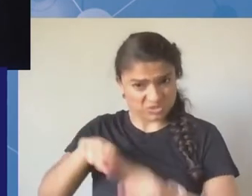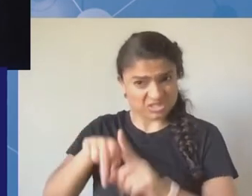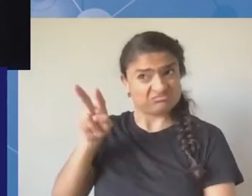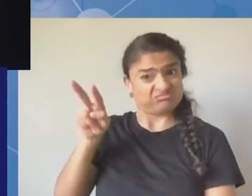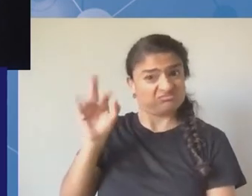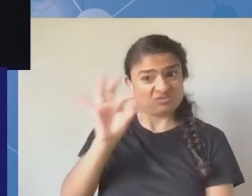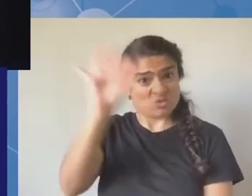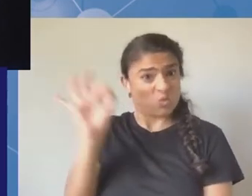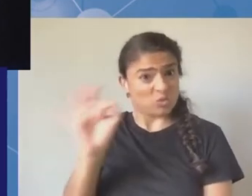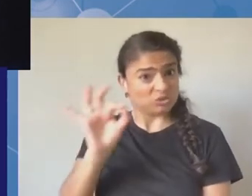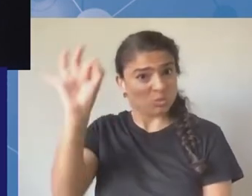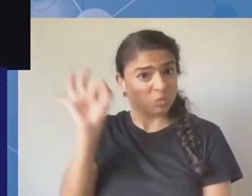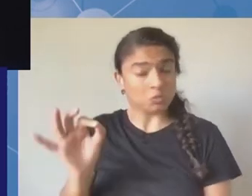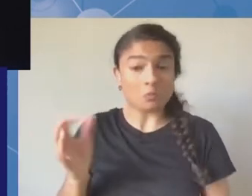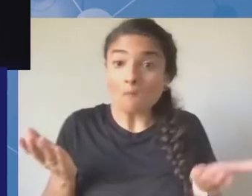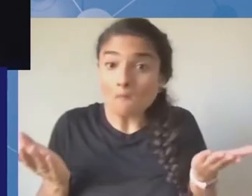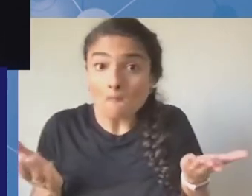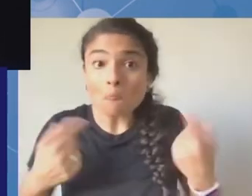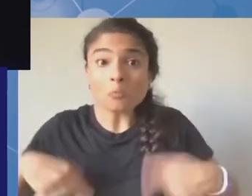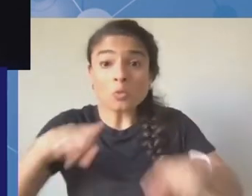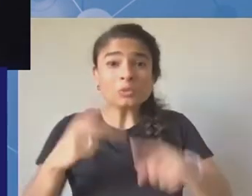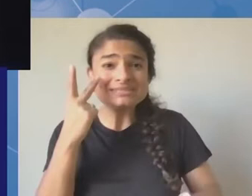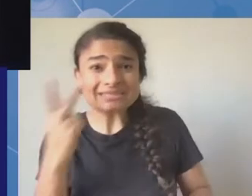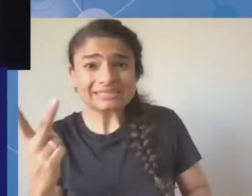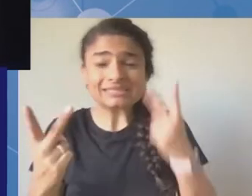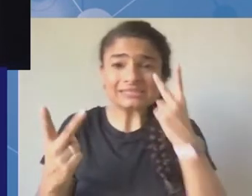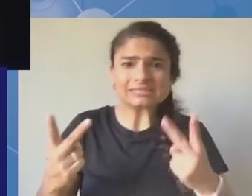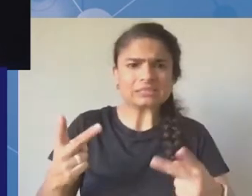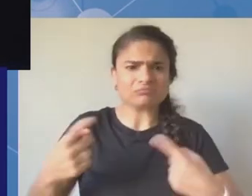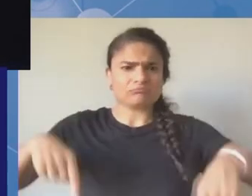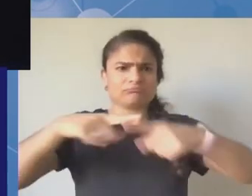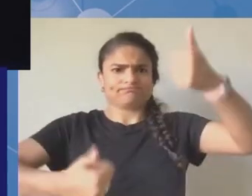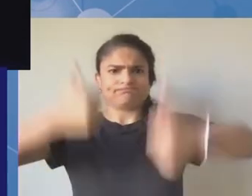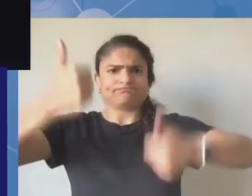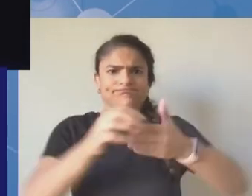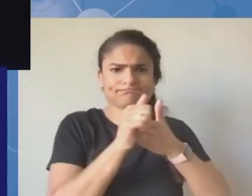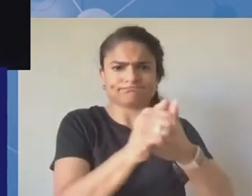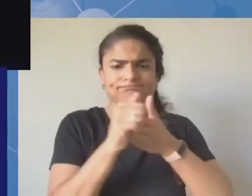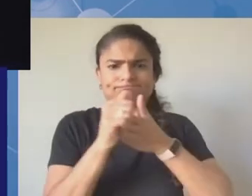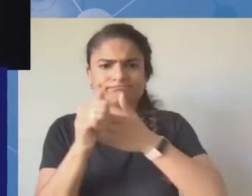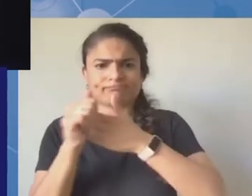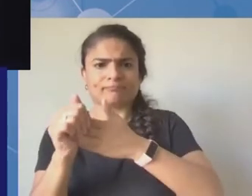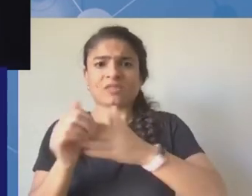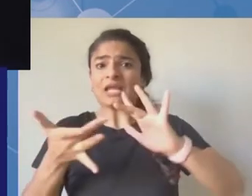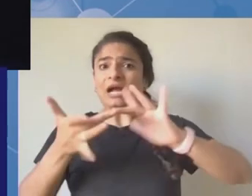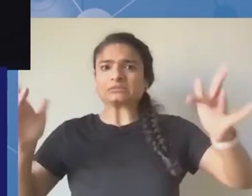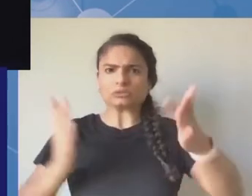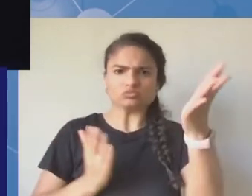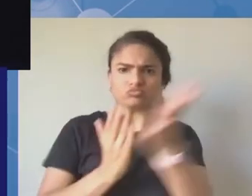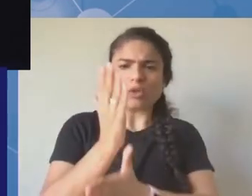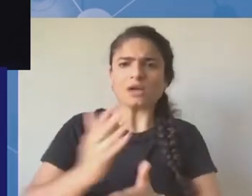لقاءاتنا ممثلي الحكومات وممثلي الشركات الكبيرة لكي يتكلموا